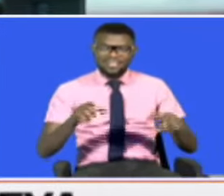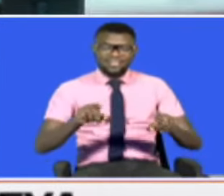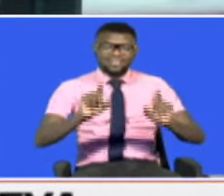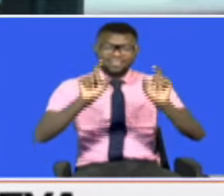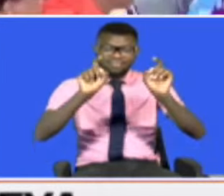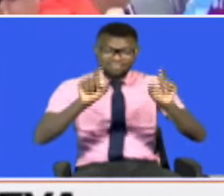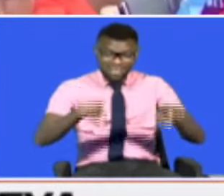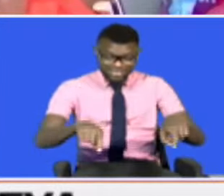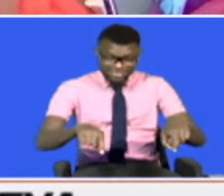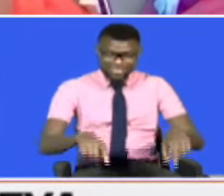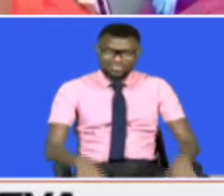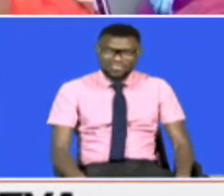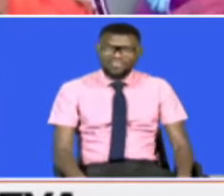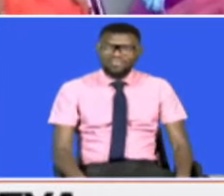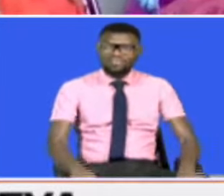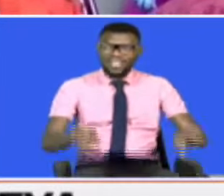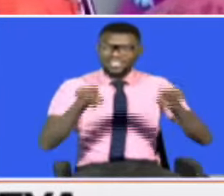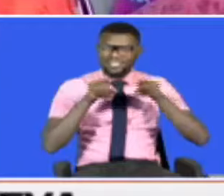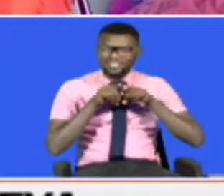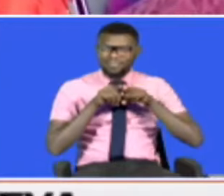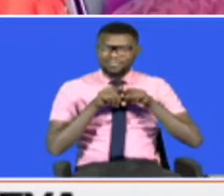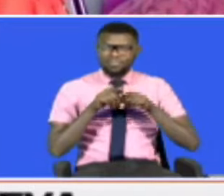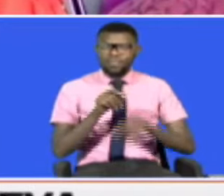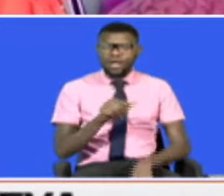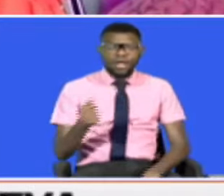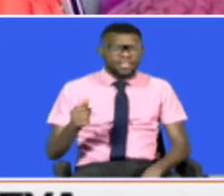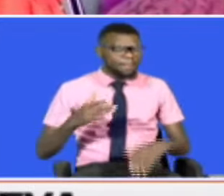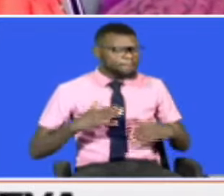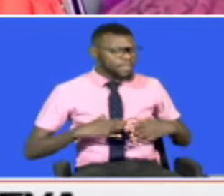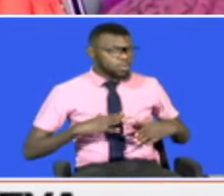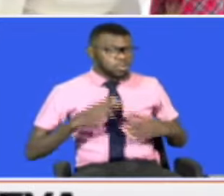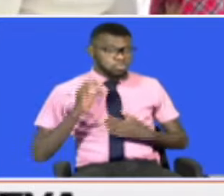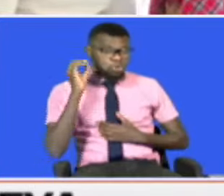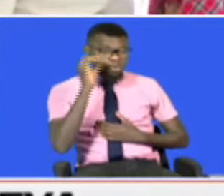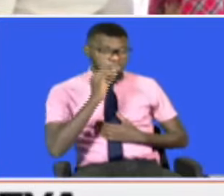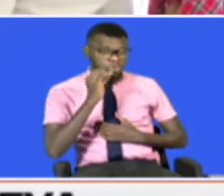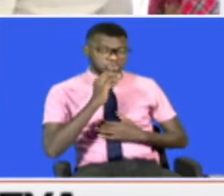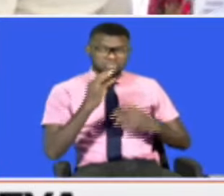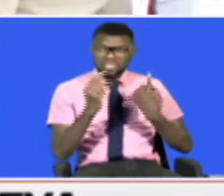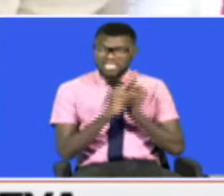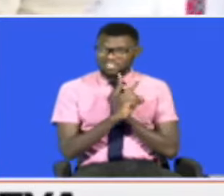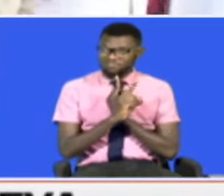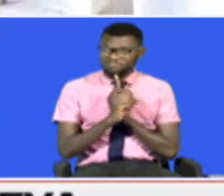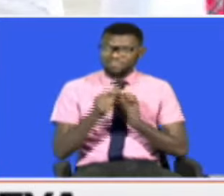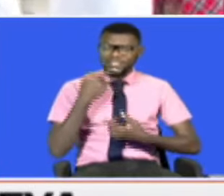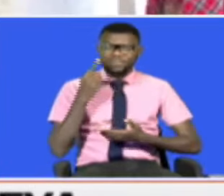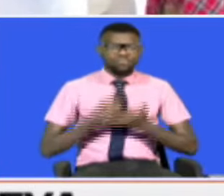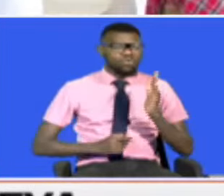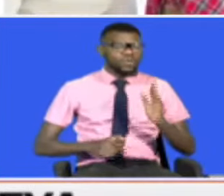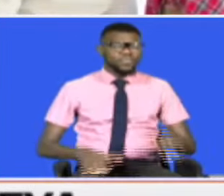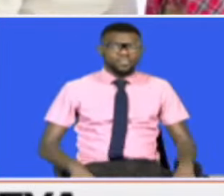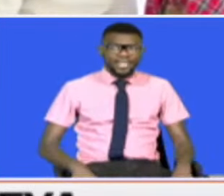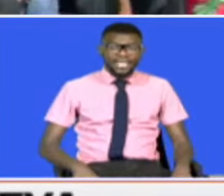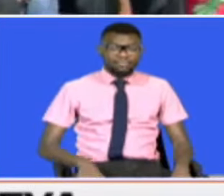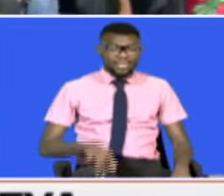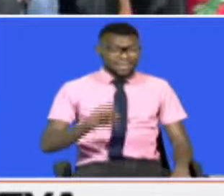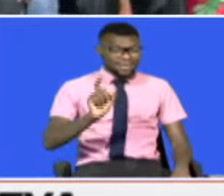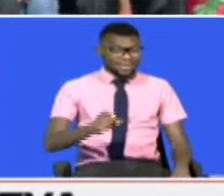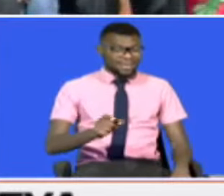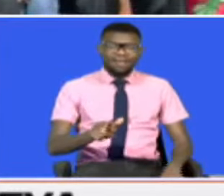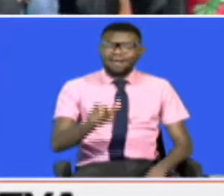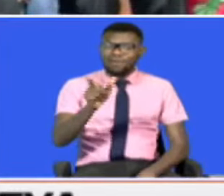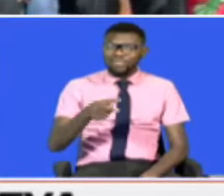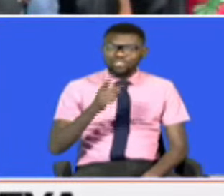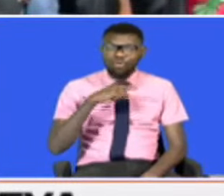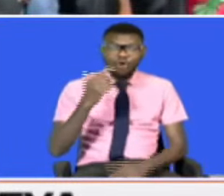of doing that. Kadhalika, wengine wenye mtazamo tofauti wanadadisi kwamba sekta hiyo inahitaji mtu ambaye